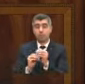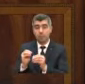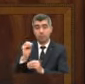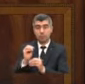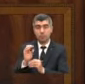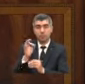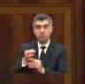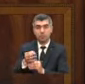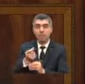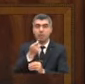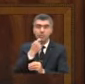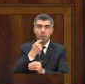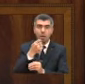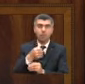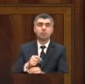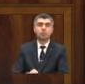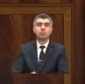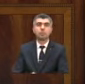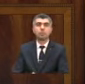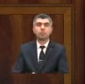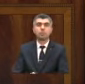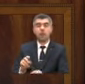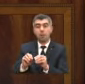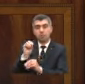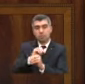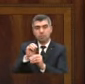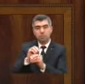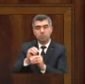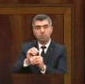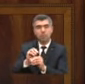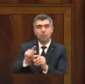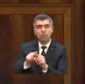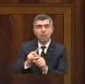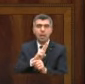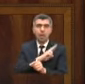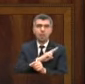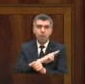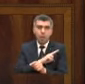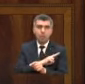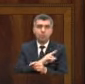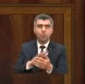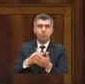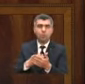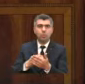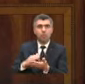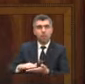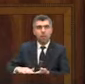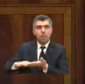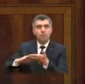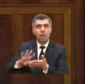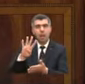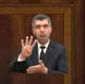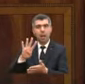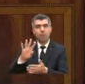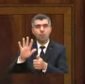في عدد الأدوية التي يتم التعويض عليها في إطار التأمين الإجباري عن المرض باش يوصل إلى 4600